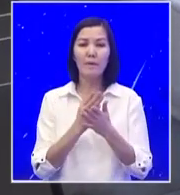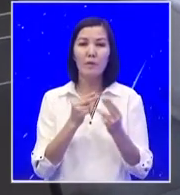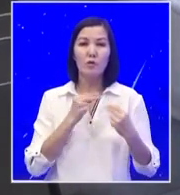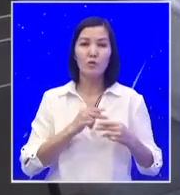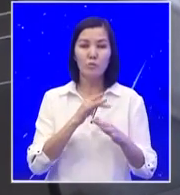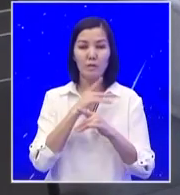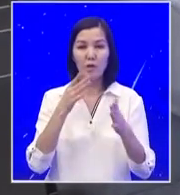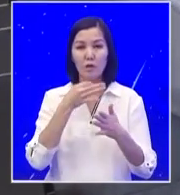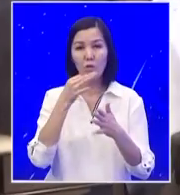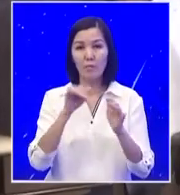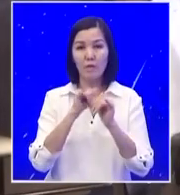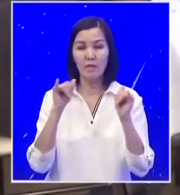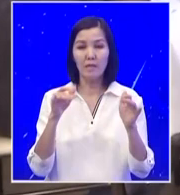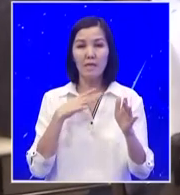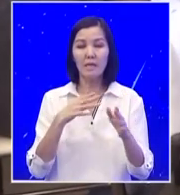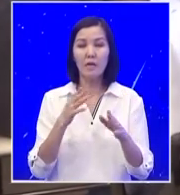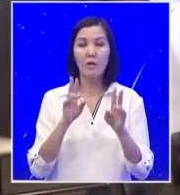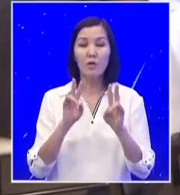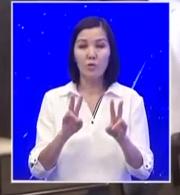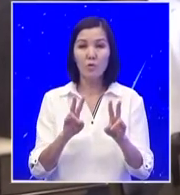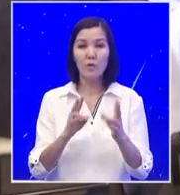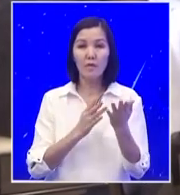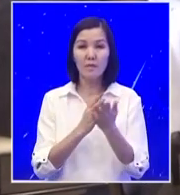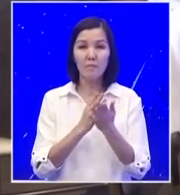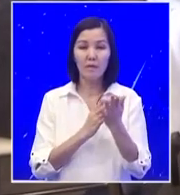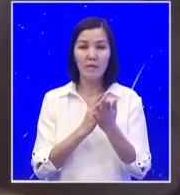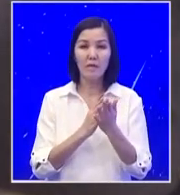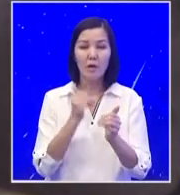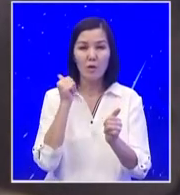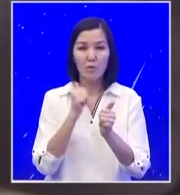көбейіп, жауапкершілік те артқан. Әйтсе де қызметкер күн сайын